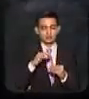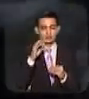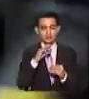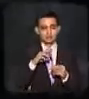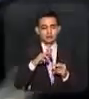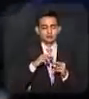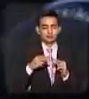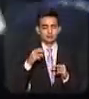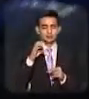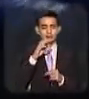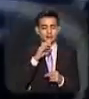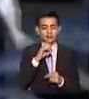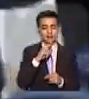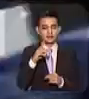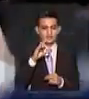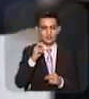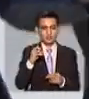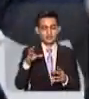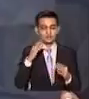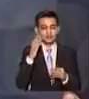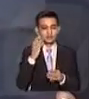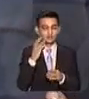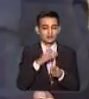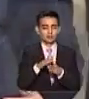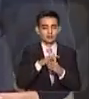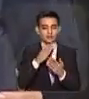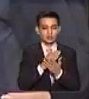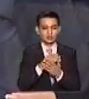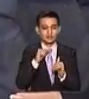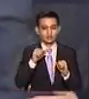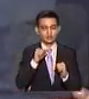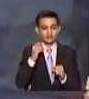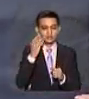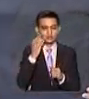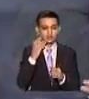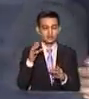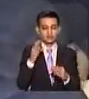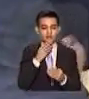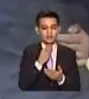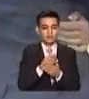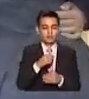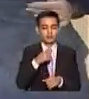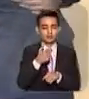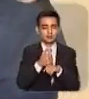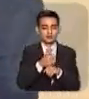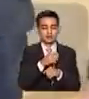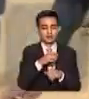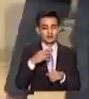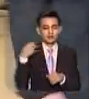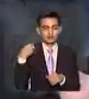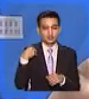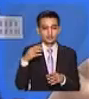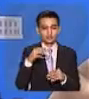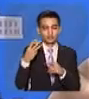между спикером и прессой, чаще всего выполняют функции телохранителей, защищающих своего начальника от